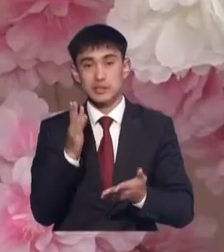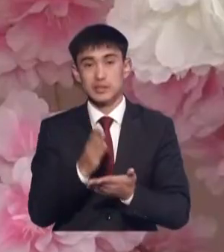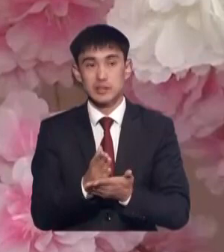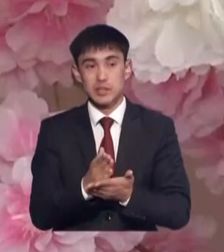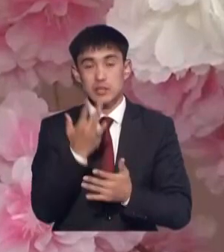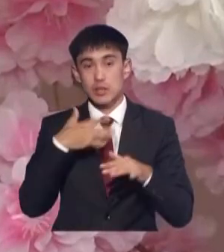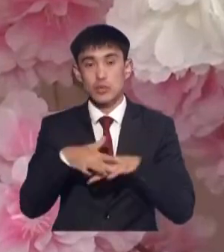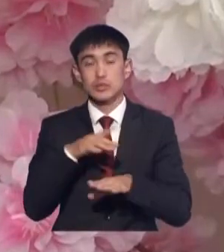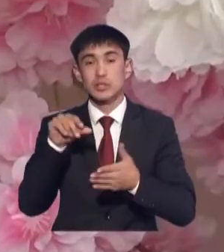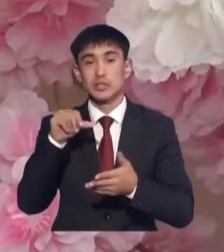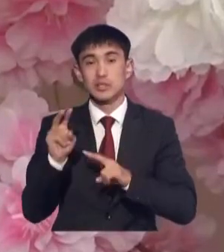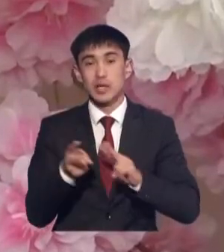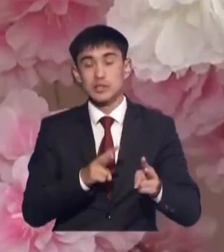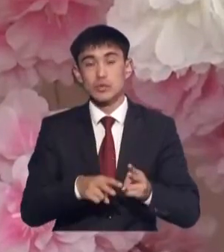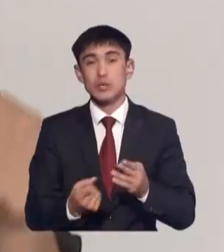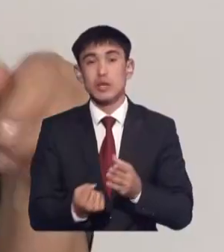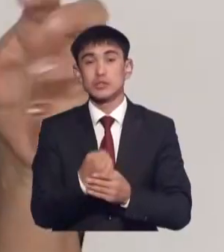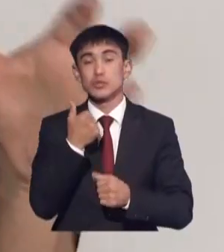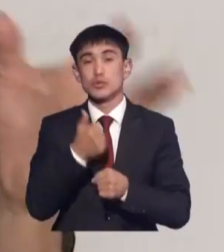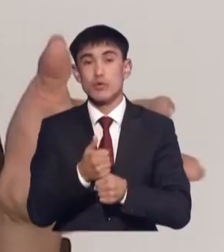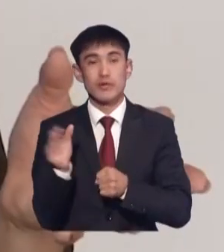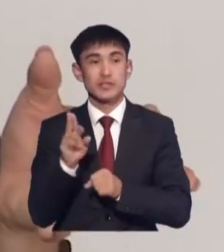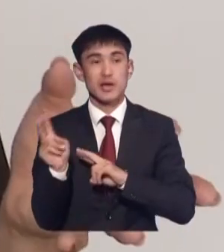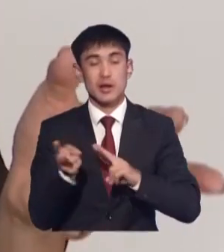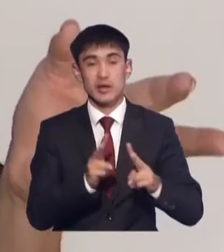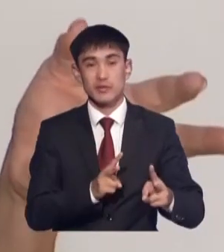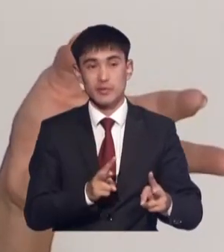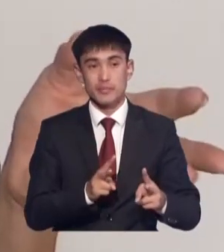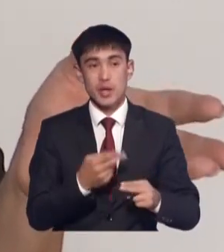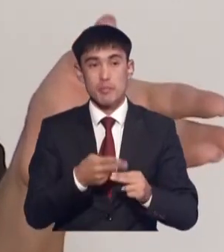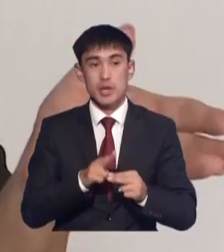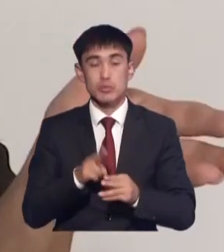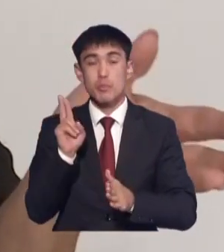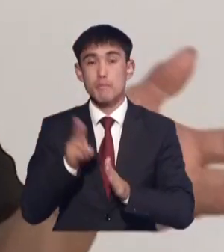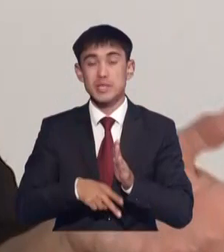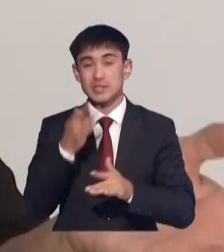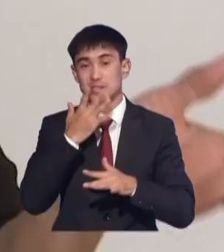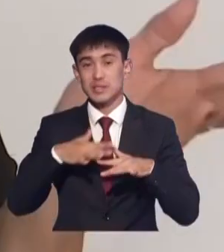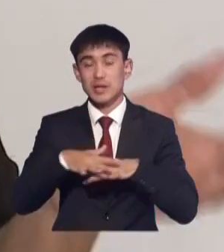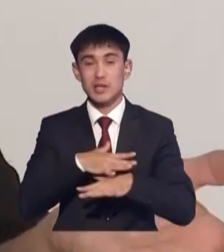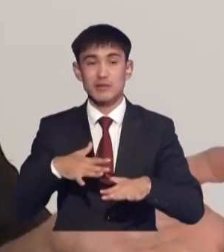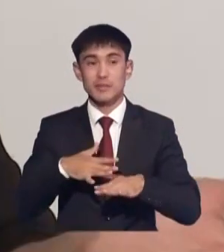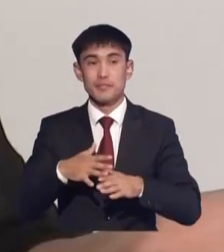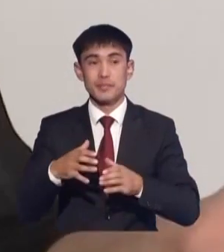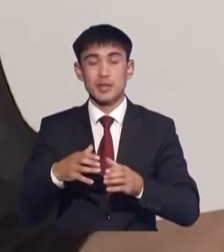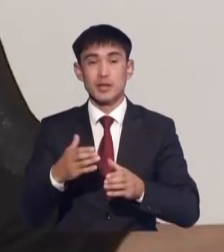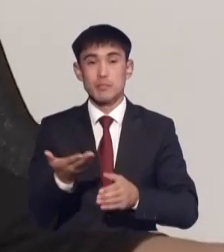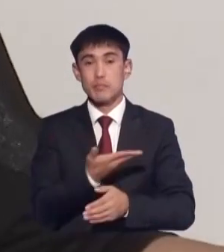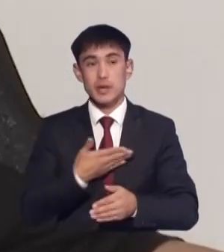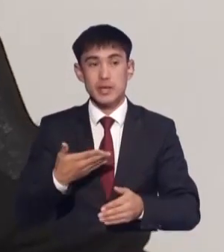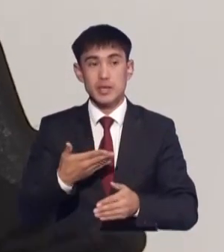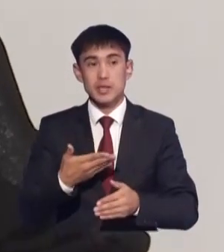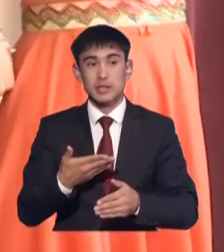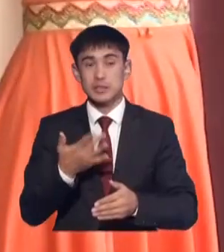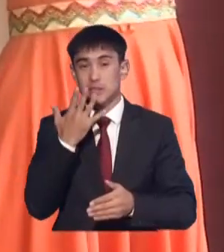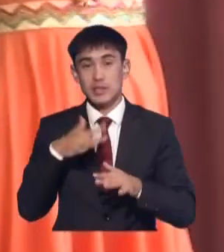танец. Народный танец, он основа всей хореографии, потому что без национального вот этого колорита мы как бы и